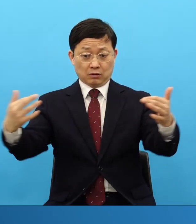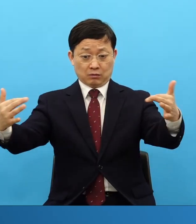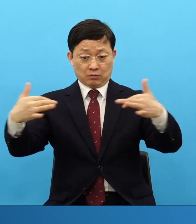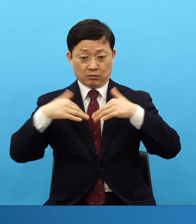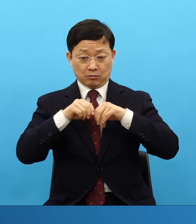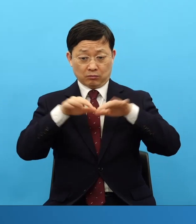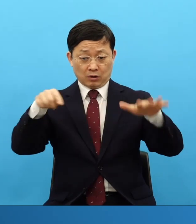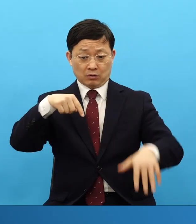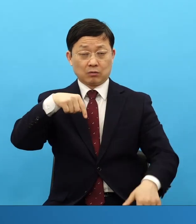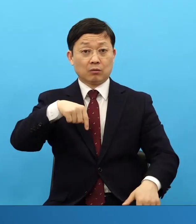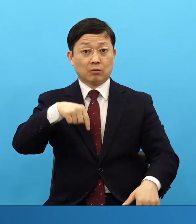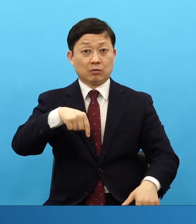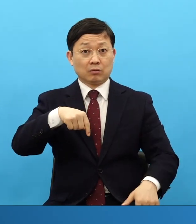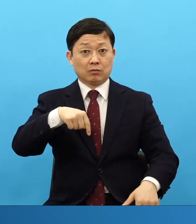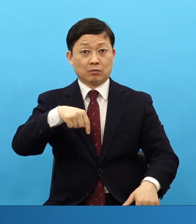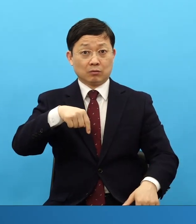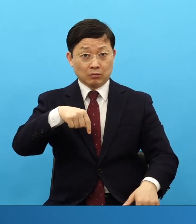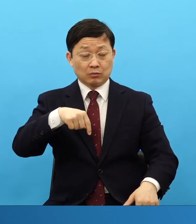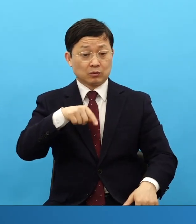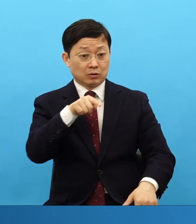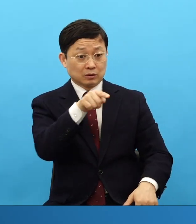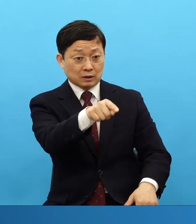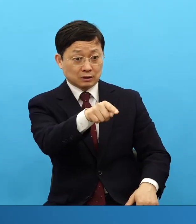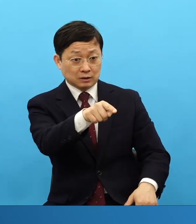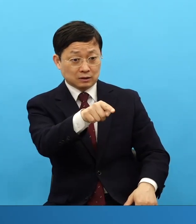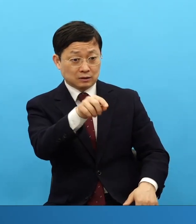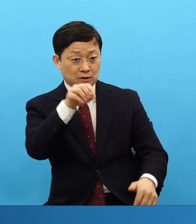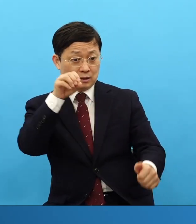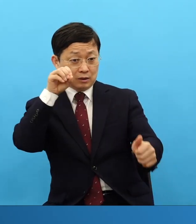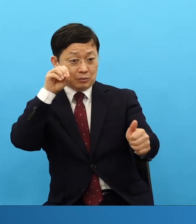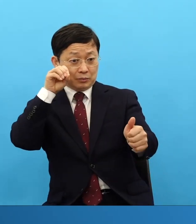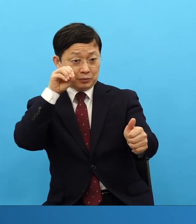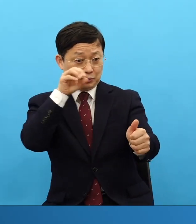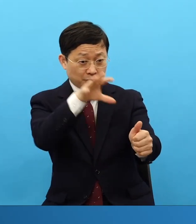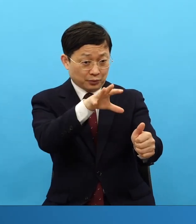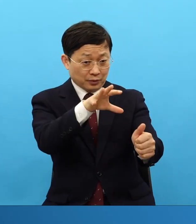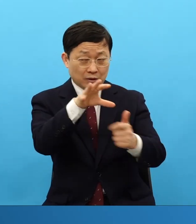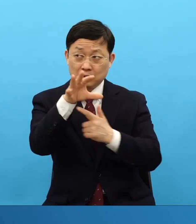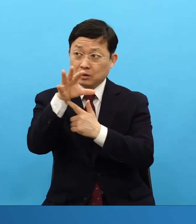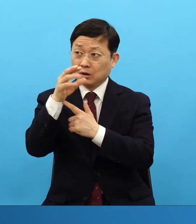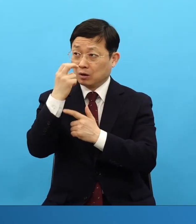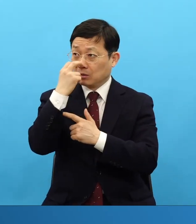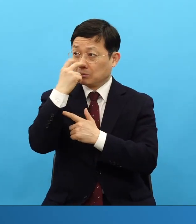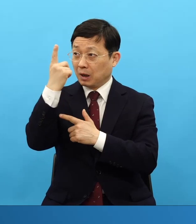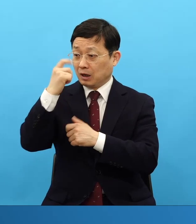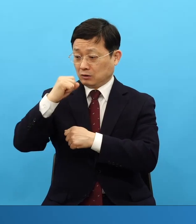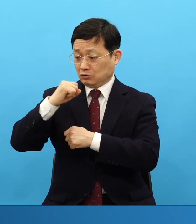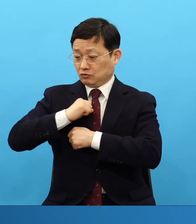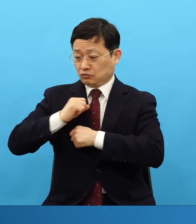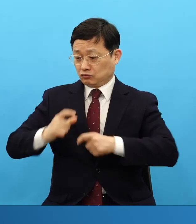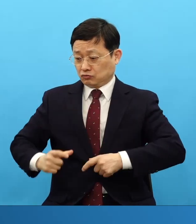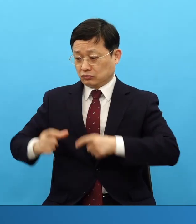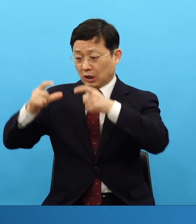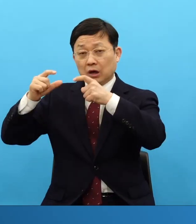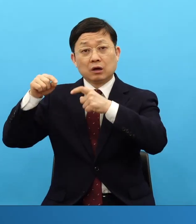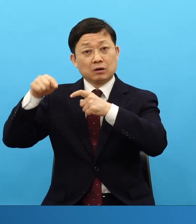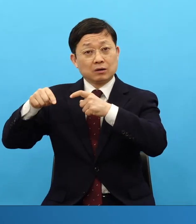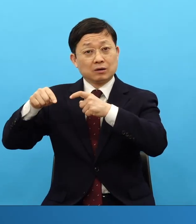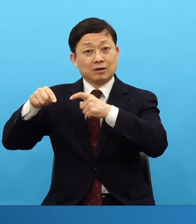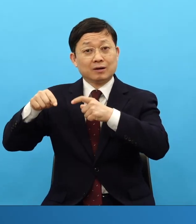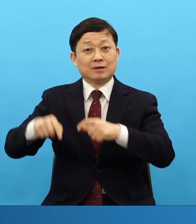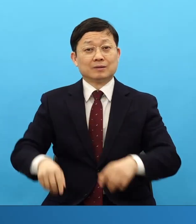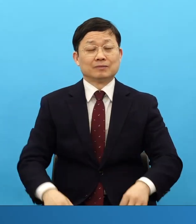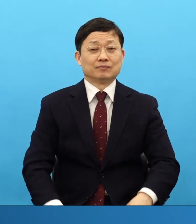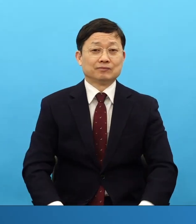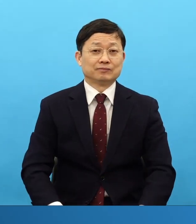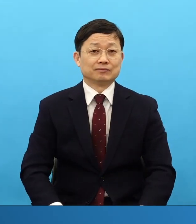또 다른 사람을 살릴 수 있으면 그게 빛을 비추는 파수대가 되는 겁니다. And if you could shine the light to save others, you become